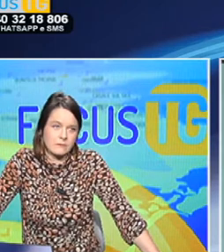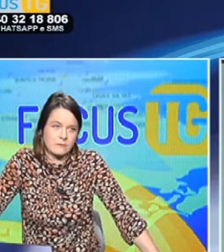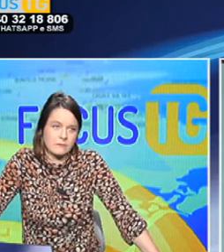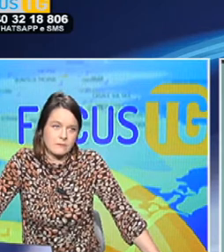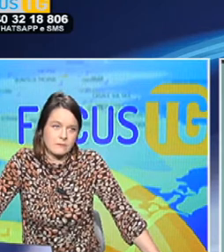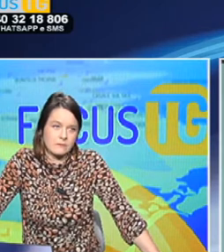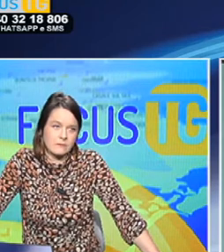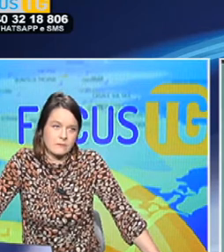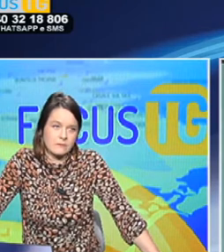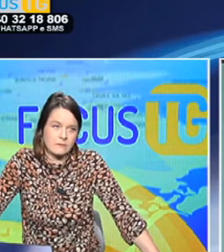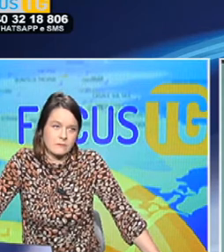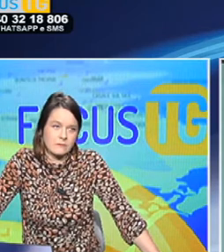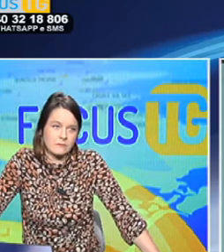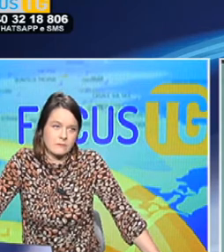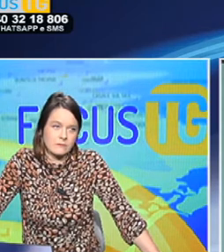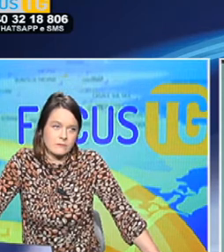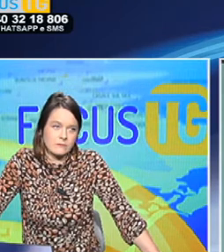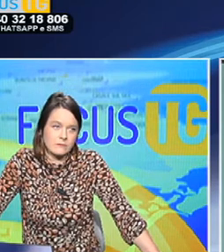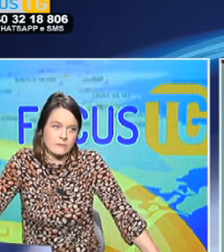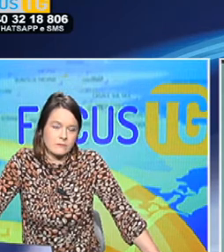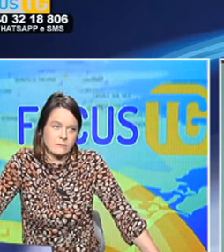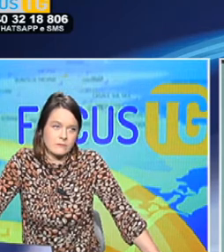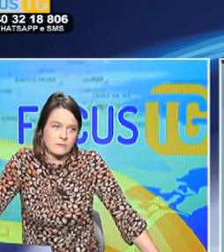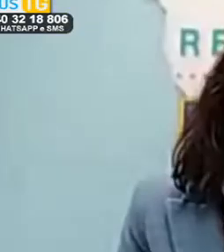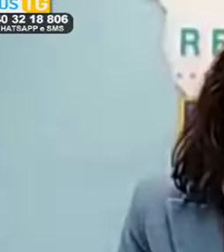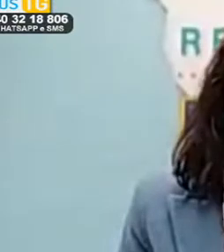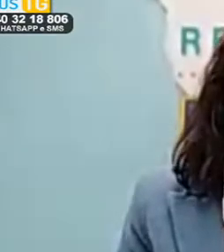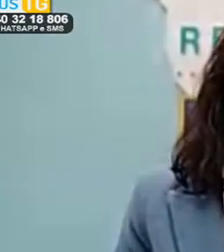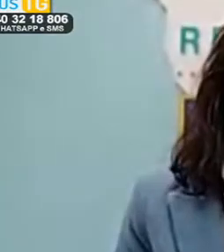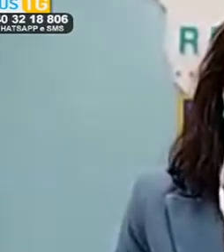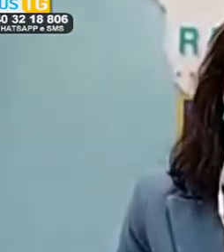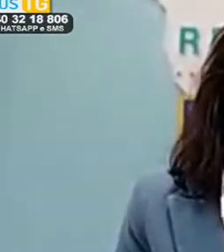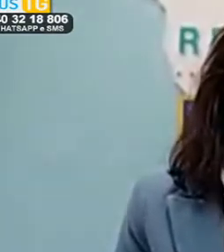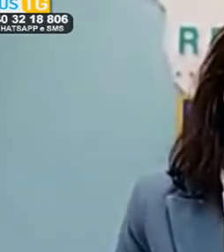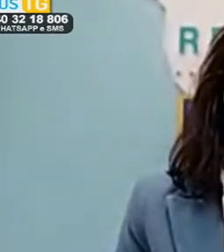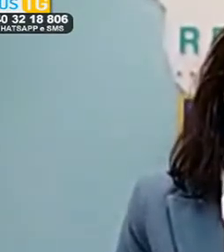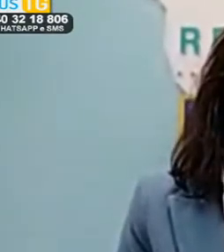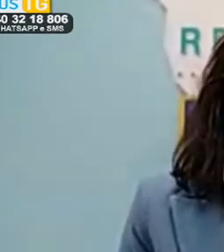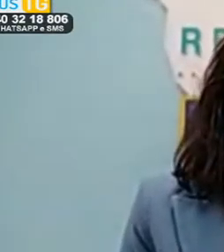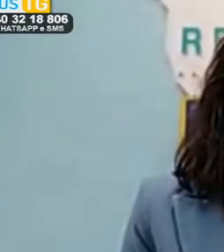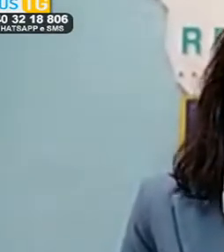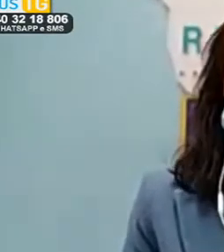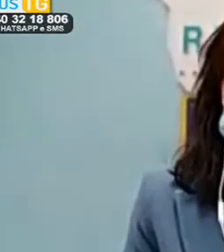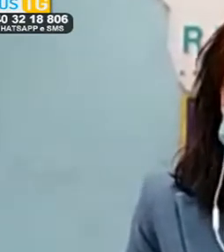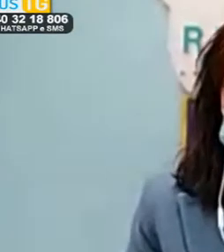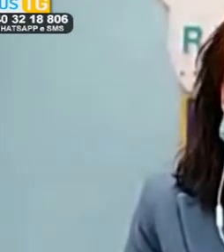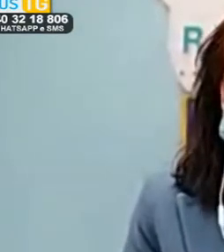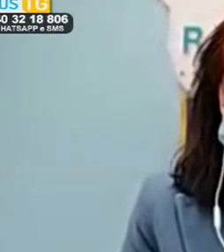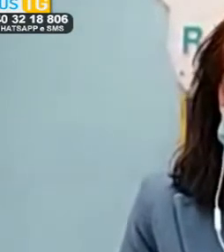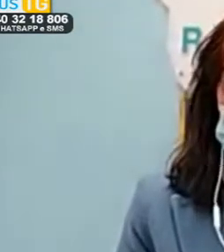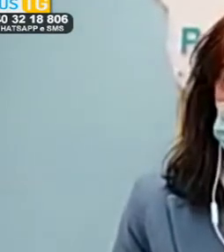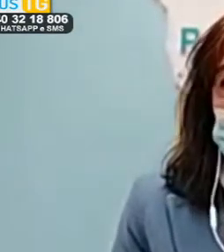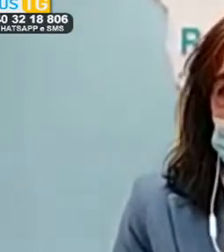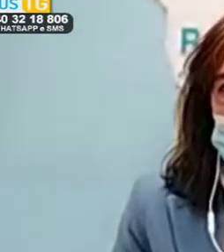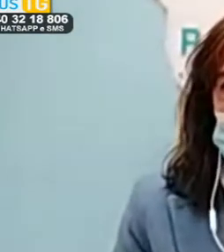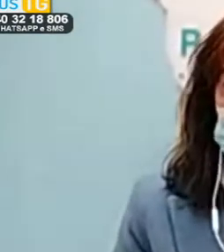Veneto, in tutta Italia. Tra l'altro la protesta consisterà fondamentalmente nel praticamente inondare di